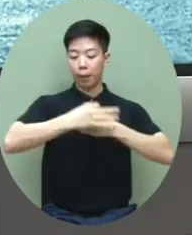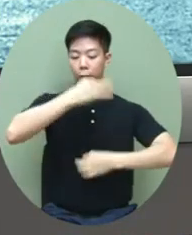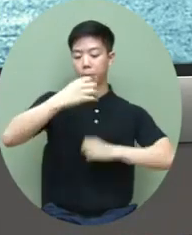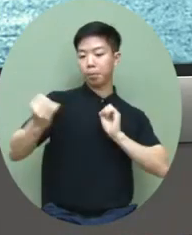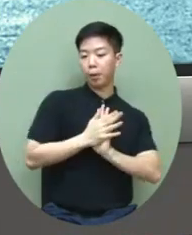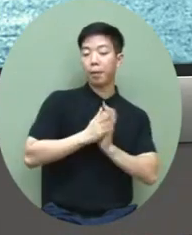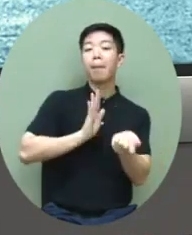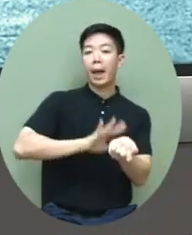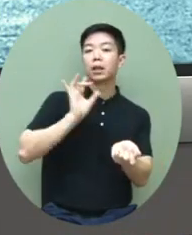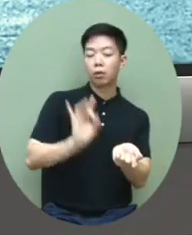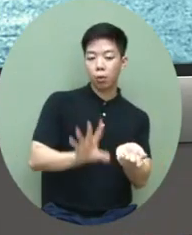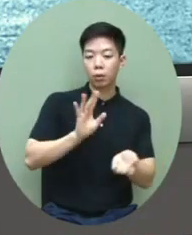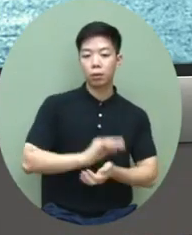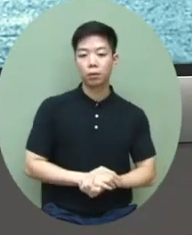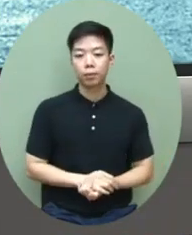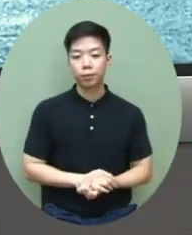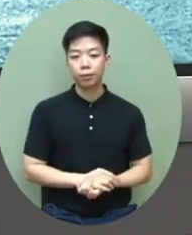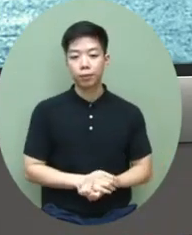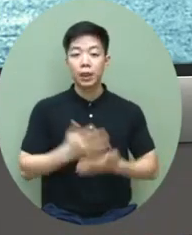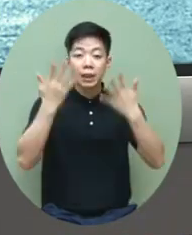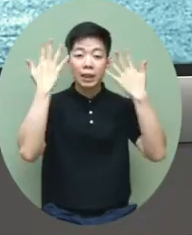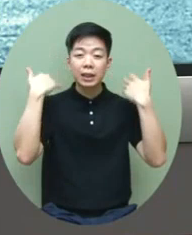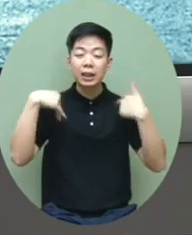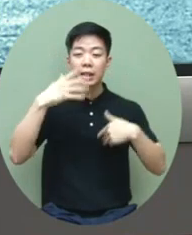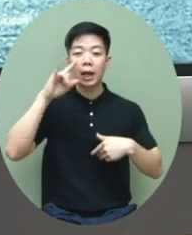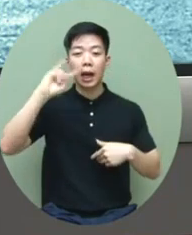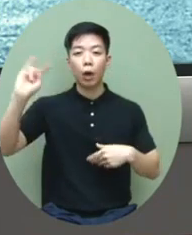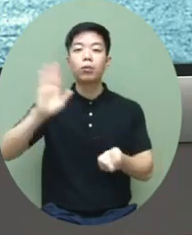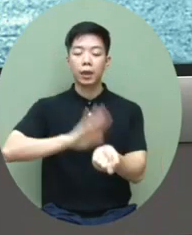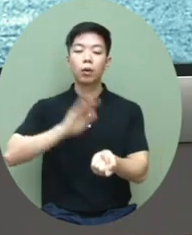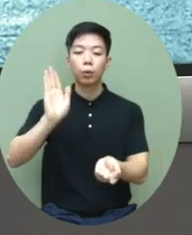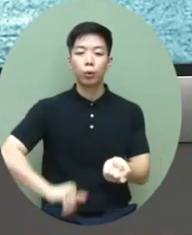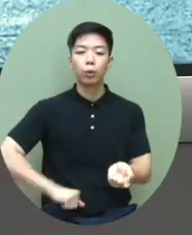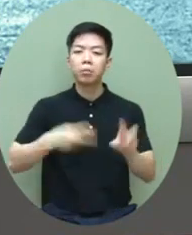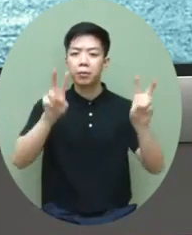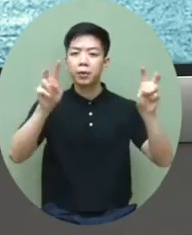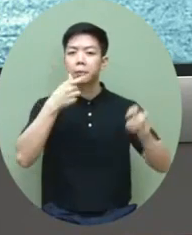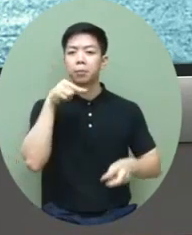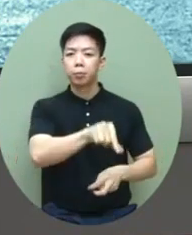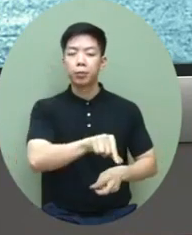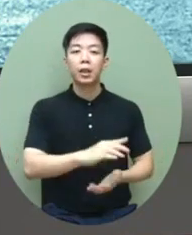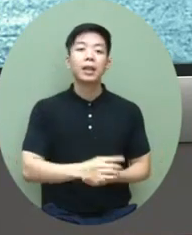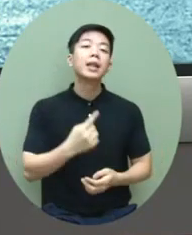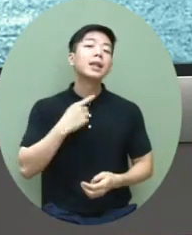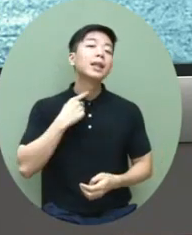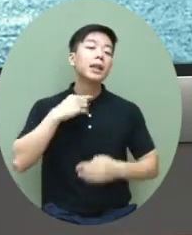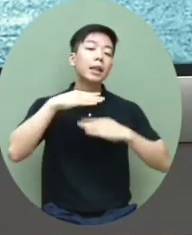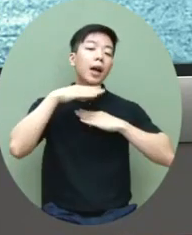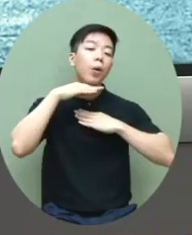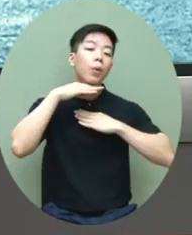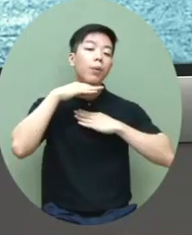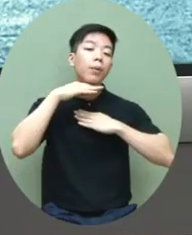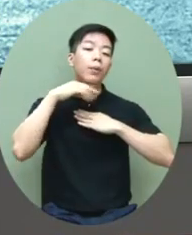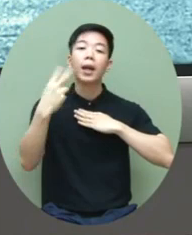所以佢亦都係會有機會呢引致呢個思考症啦。即係其實思考症其實即係咽喉氣管支氣管，即係你個咽喉即係呢個位